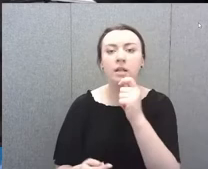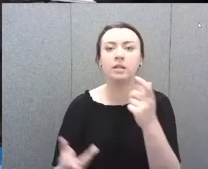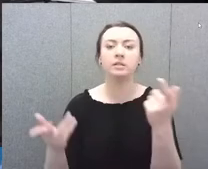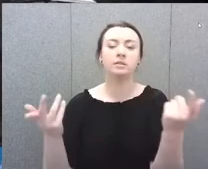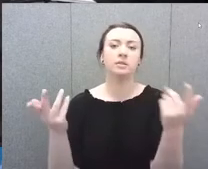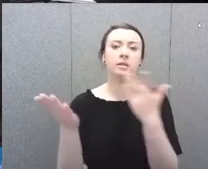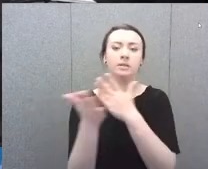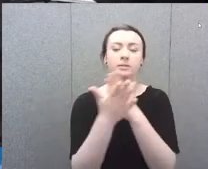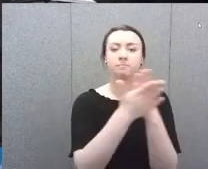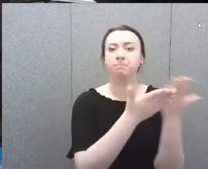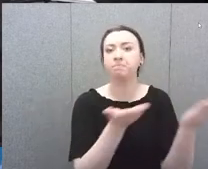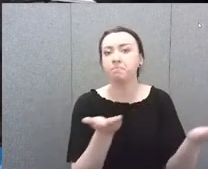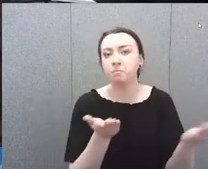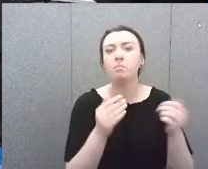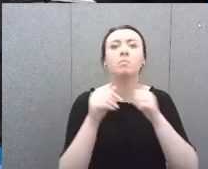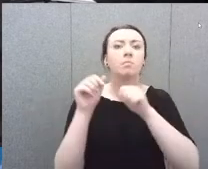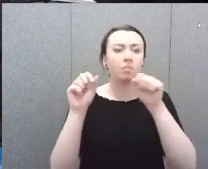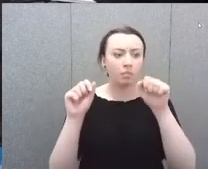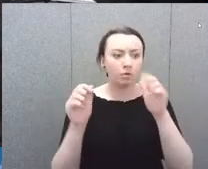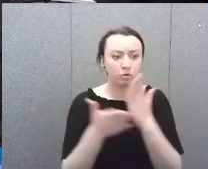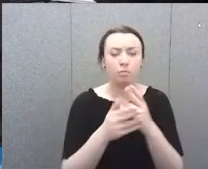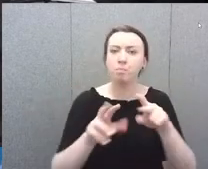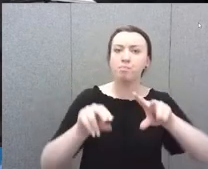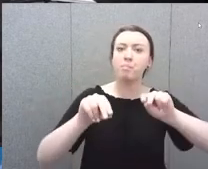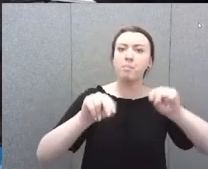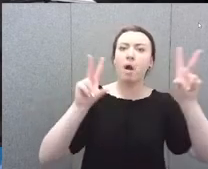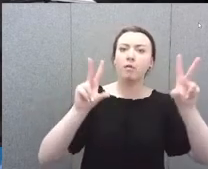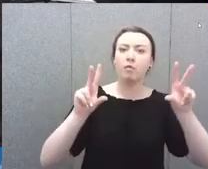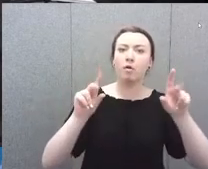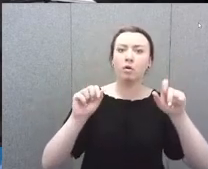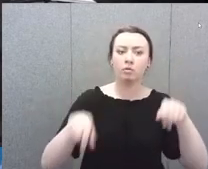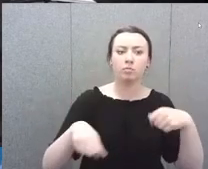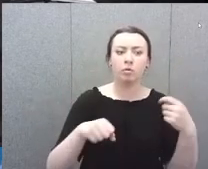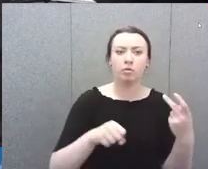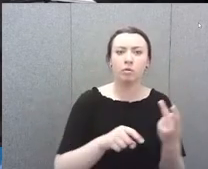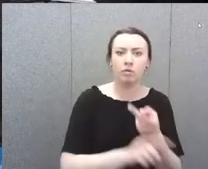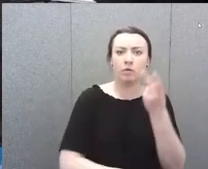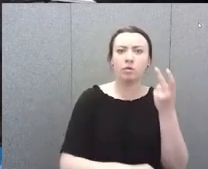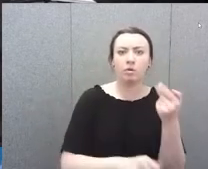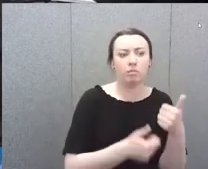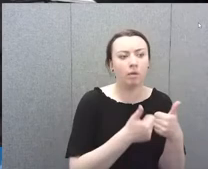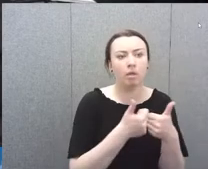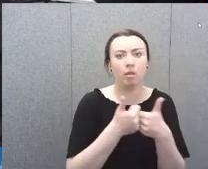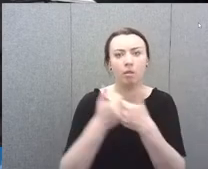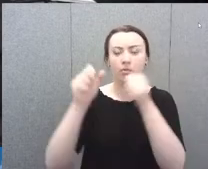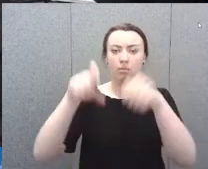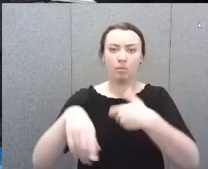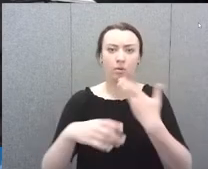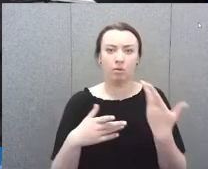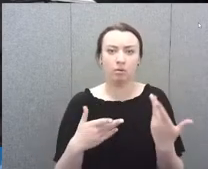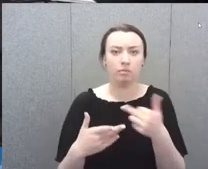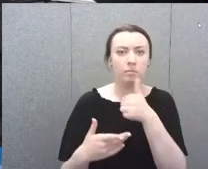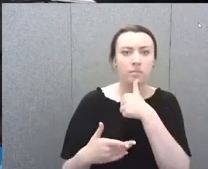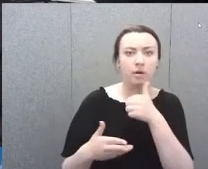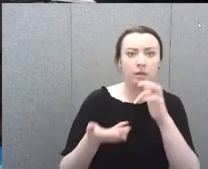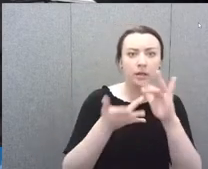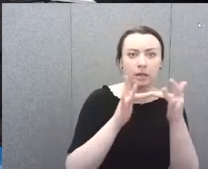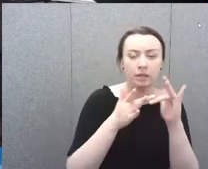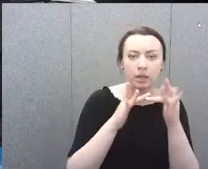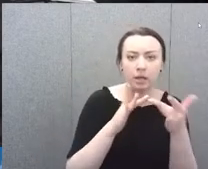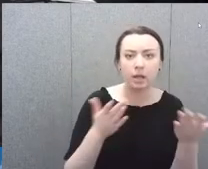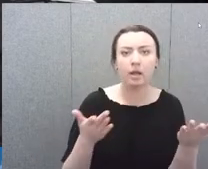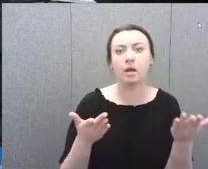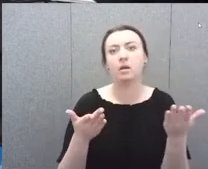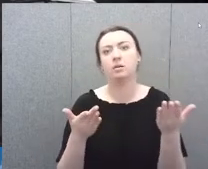женщин, которые выполняют другие публичные работы, профессии. И преследование в интернете